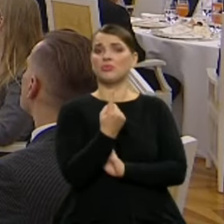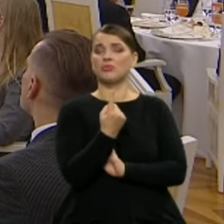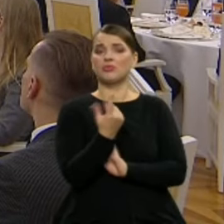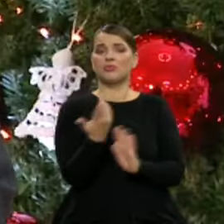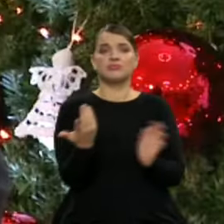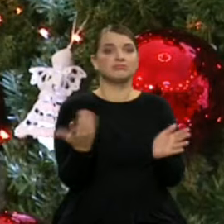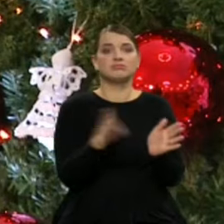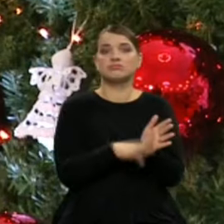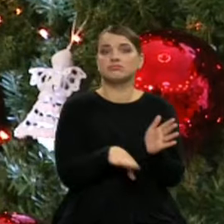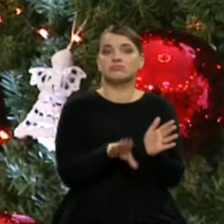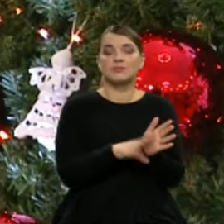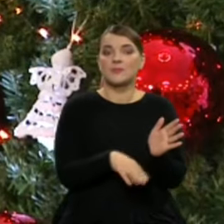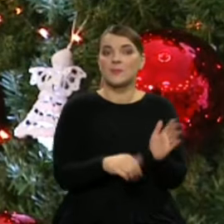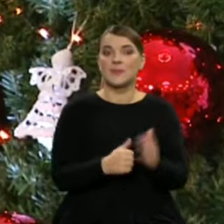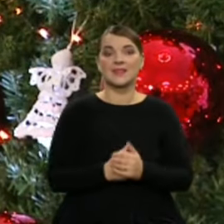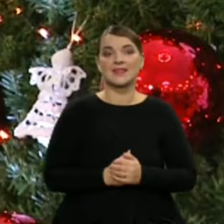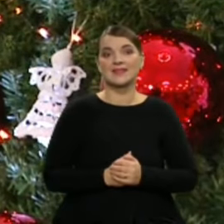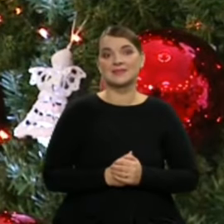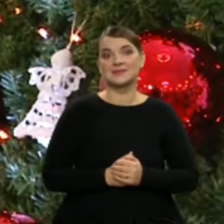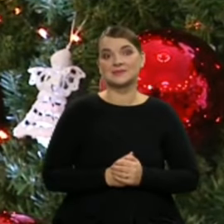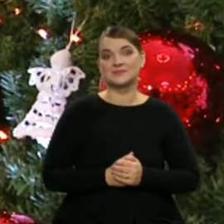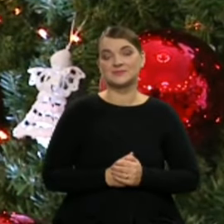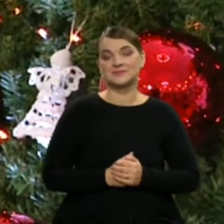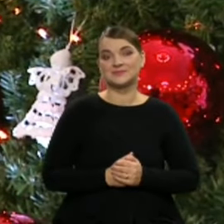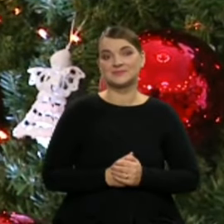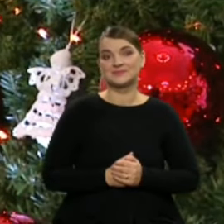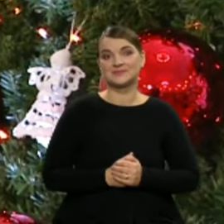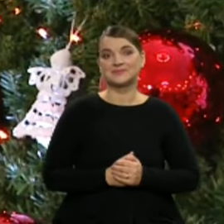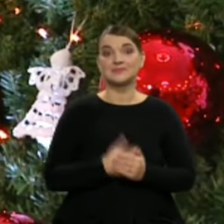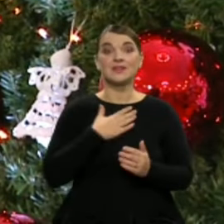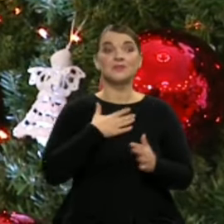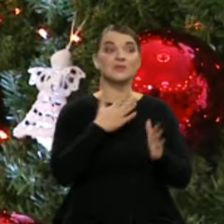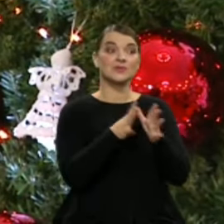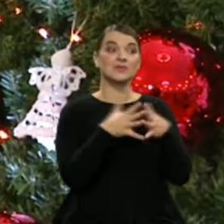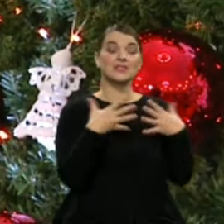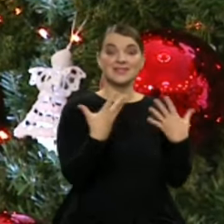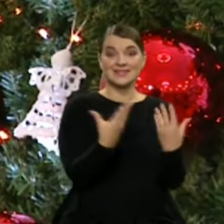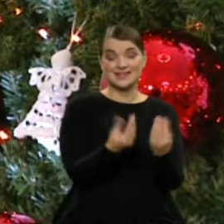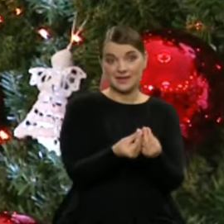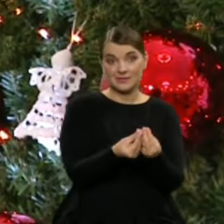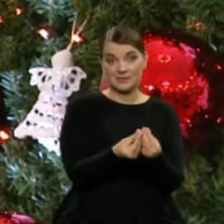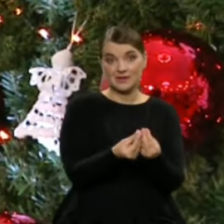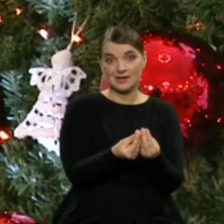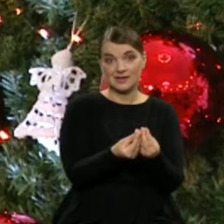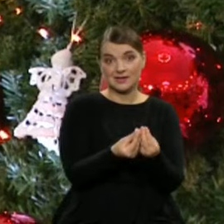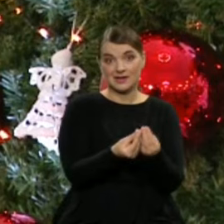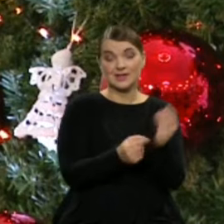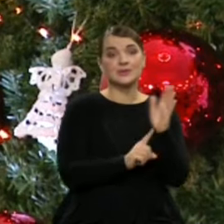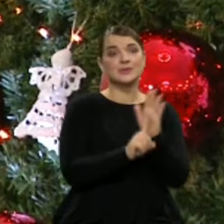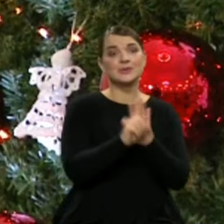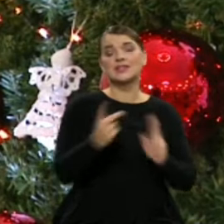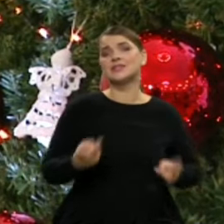Mūsų šeimos kelionėje jau buvo visai kitokie džiaugsmai.